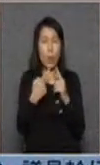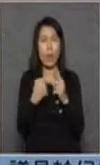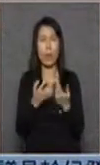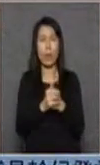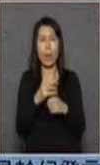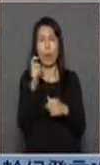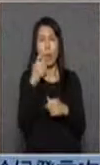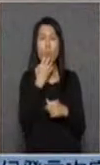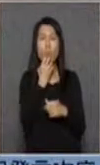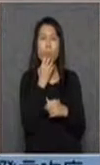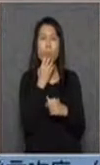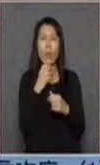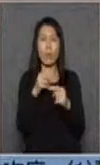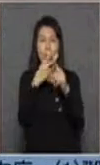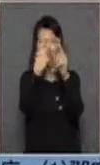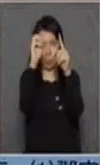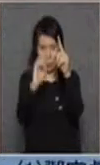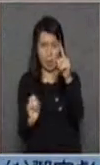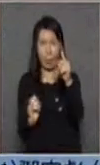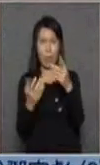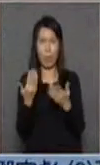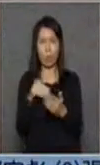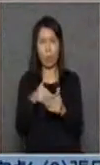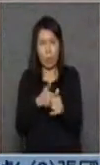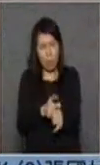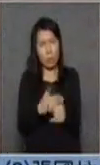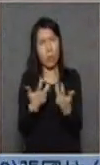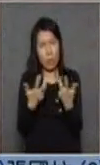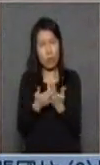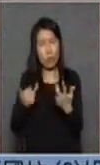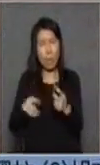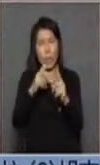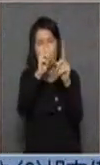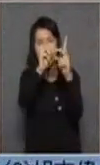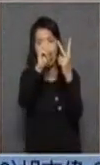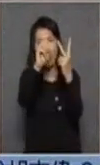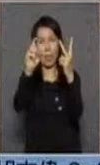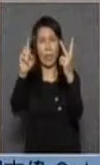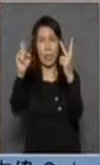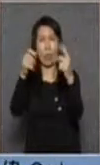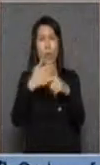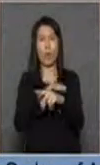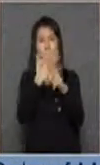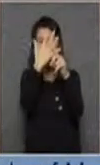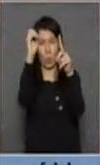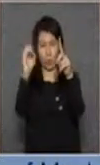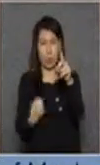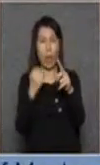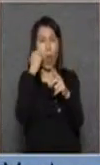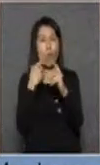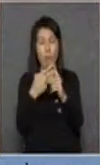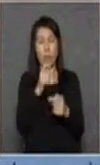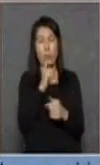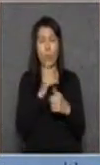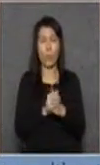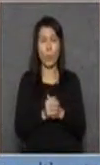东人口呢是 12%， 那根据这个数字呢，到19年呢就会占 15% 的了。那但